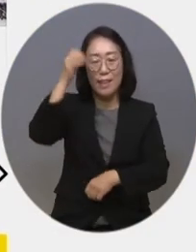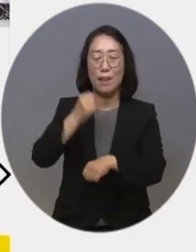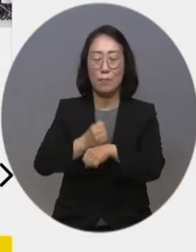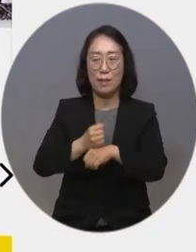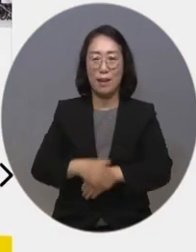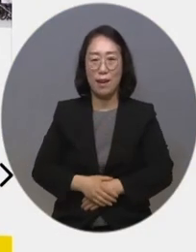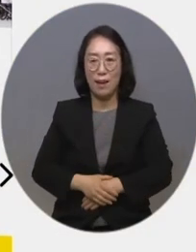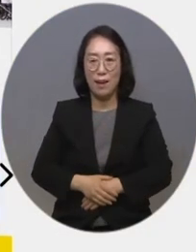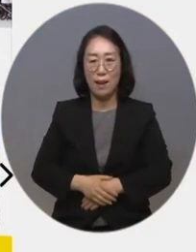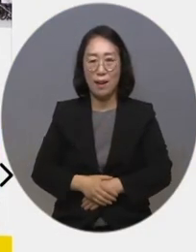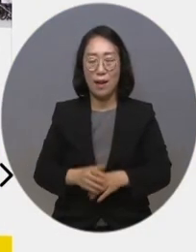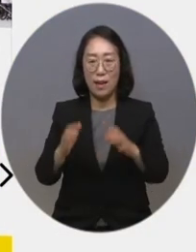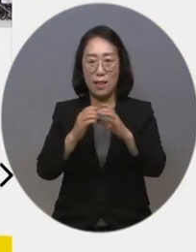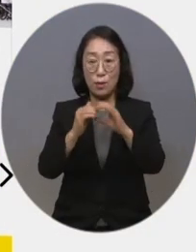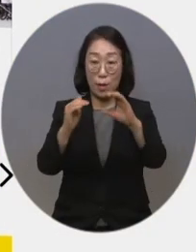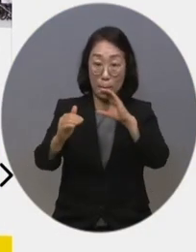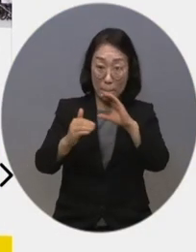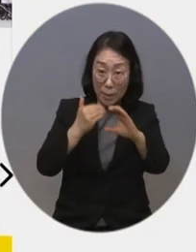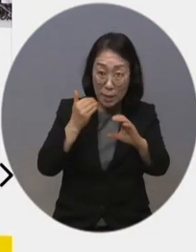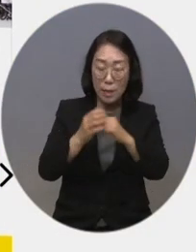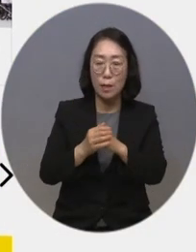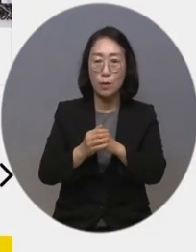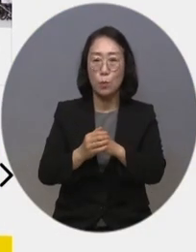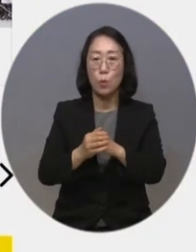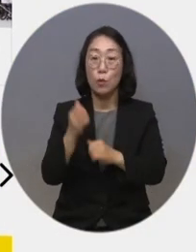홈페이지 또는 전자우편,